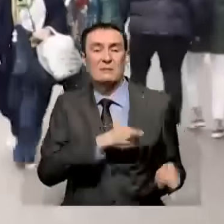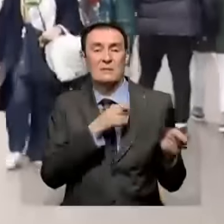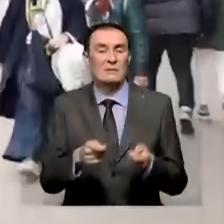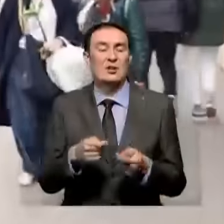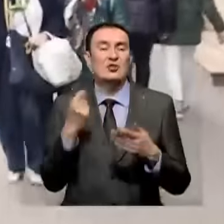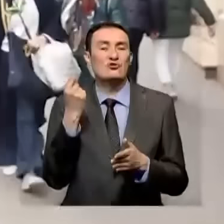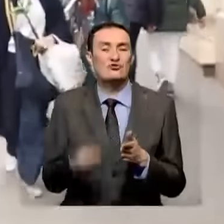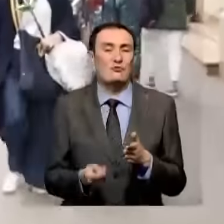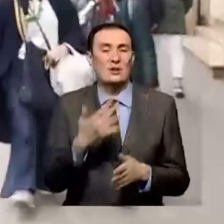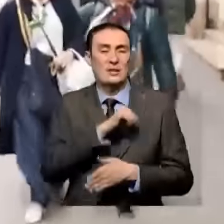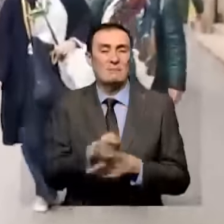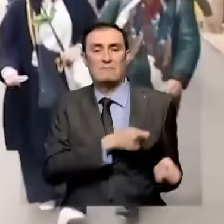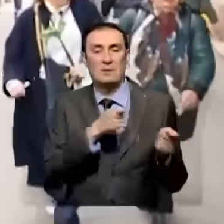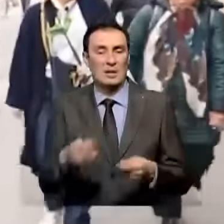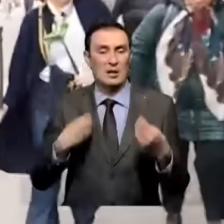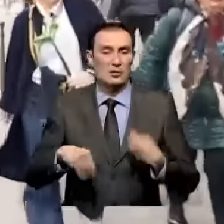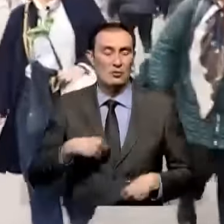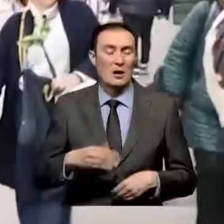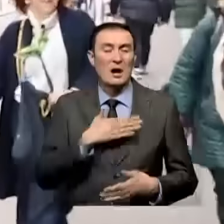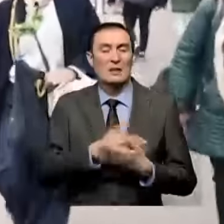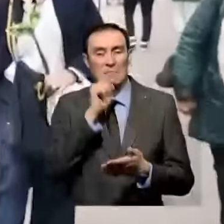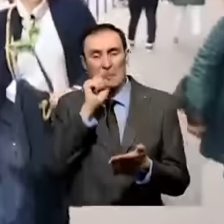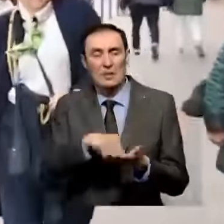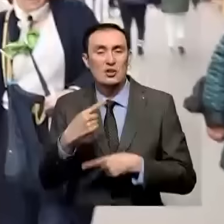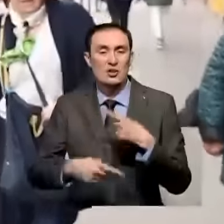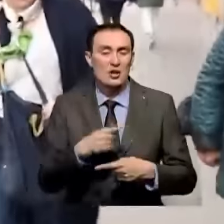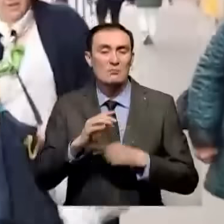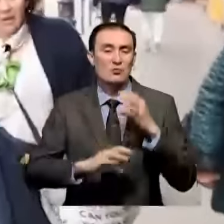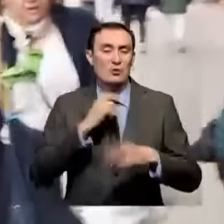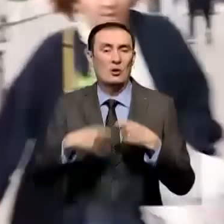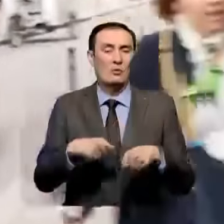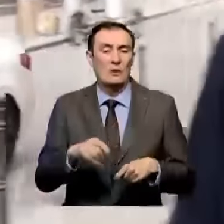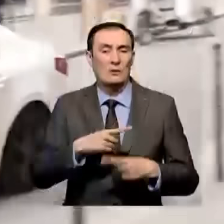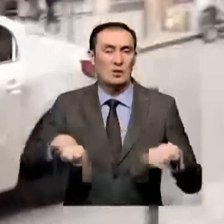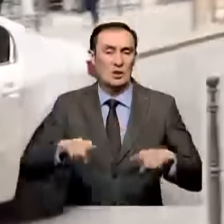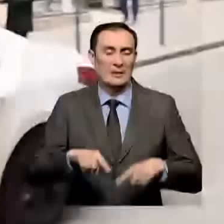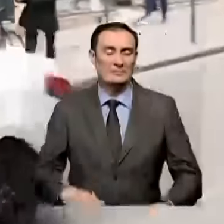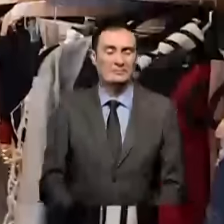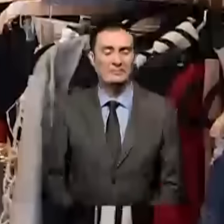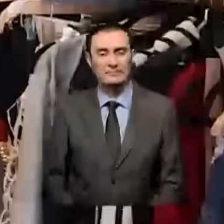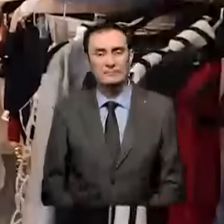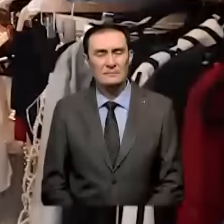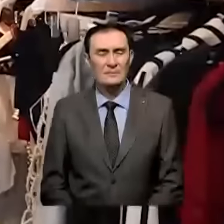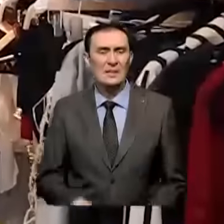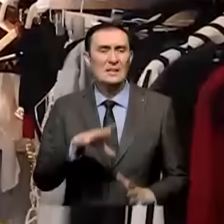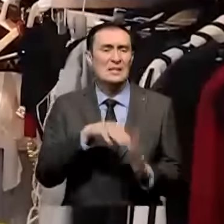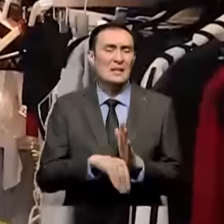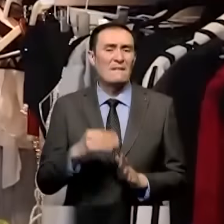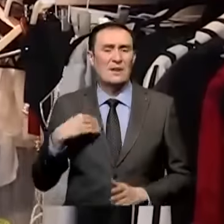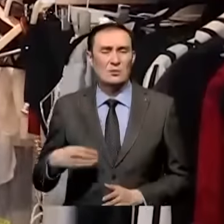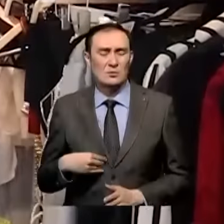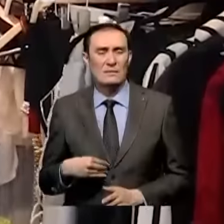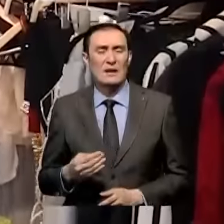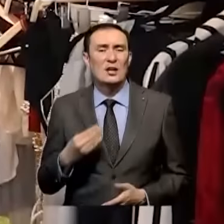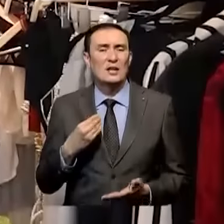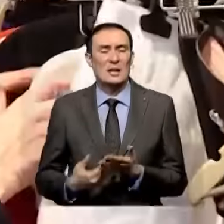дешевый импорт, который в последние годы особенно активно попадает сюда через международные торговые площадки. Среди французов винтажные вещи